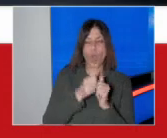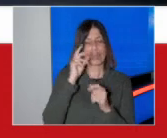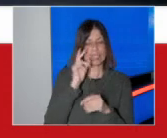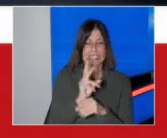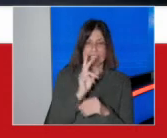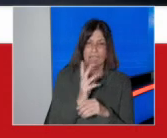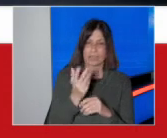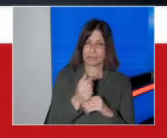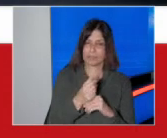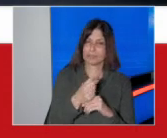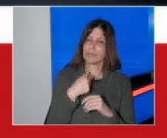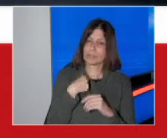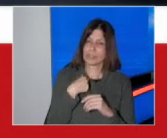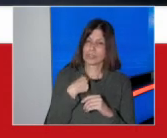עדיין? אני כהן ואני לא נביא.